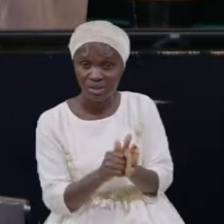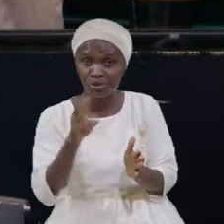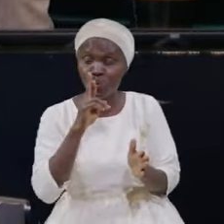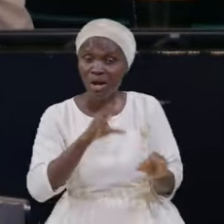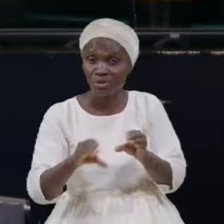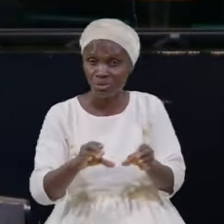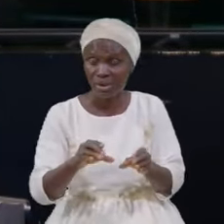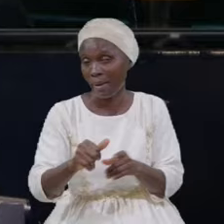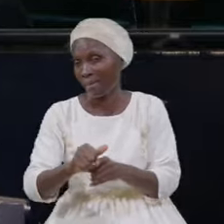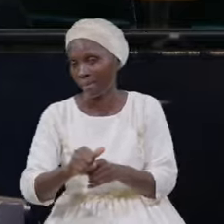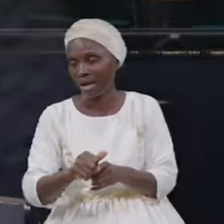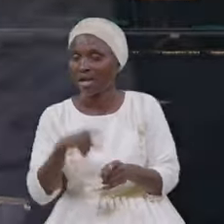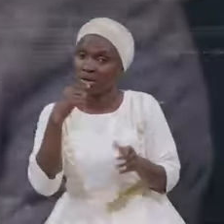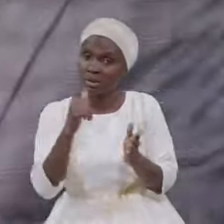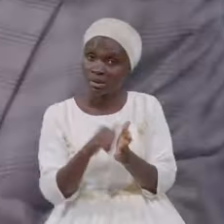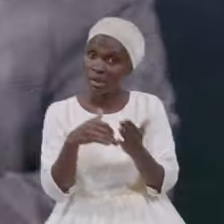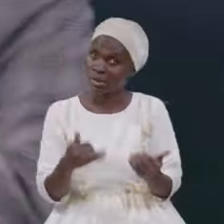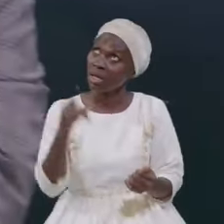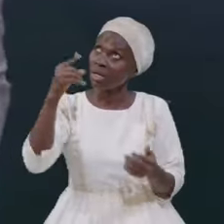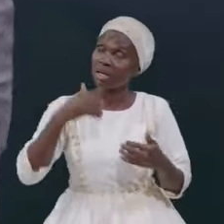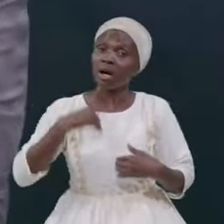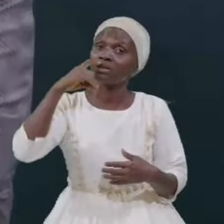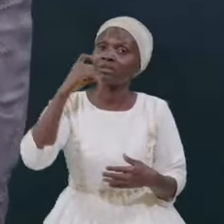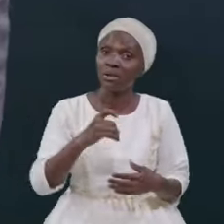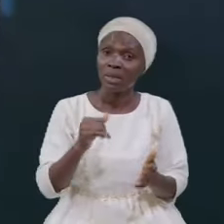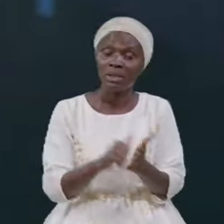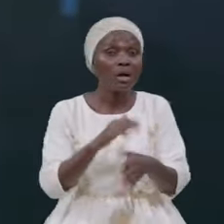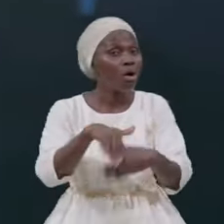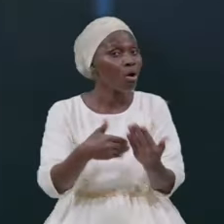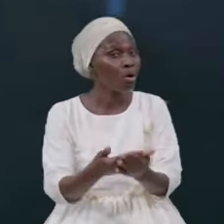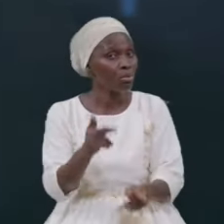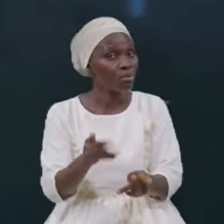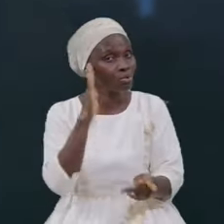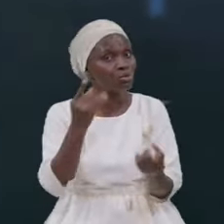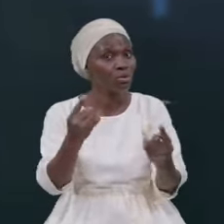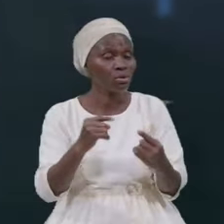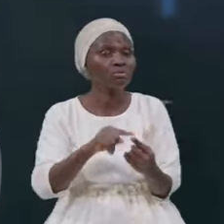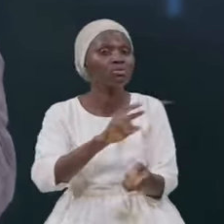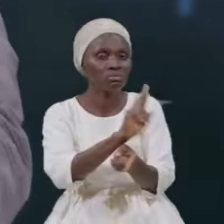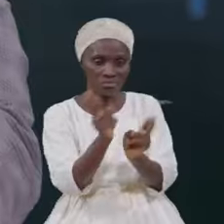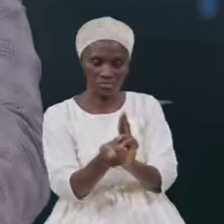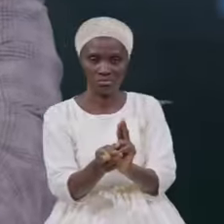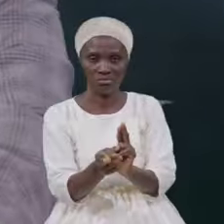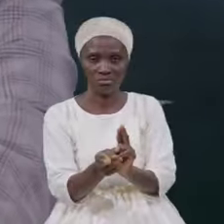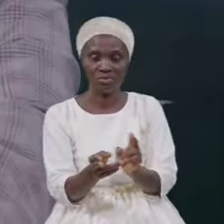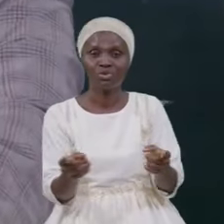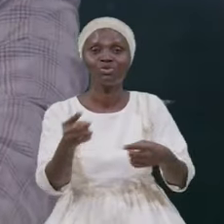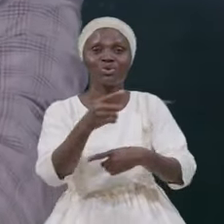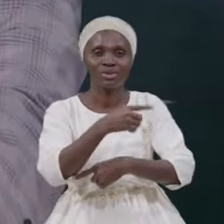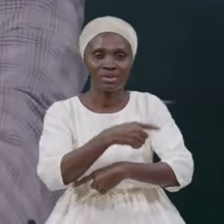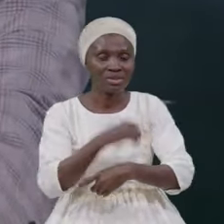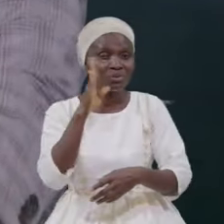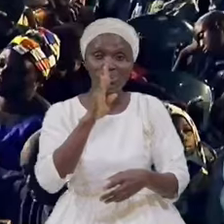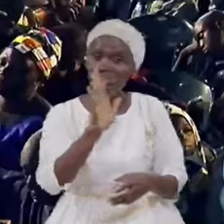il invite tous à la repentance. Et ce sera ton jour de réconciliation